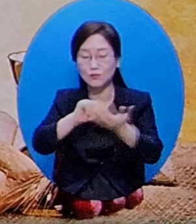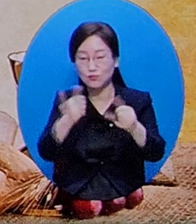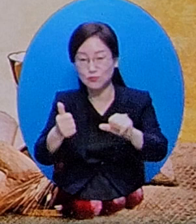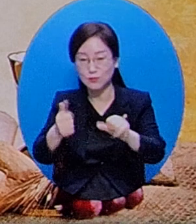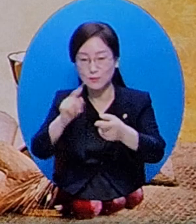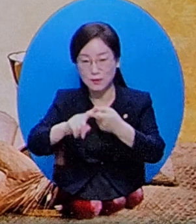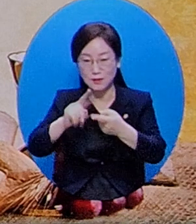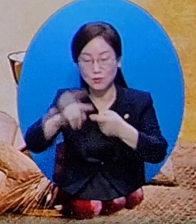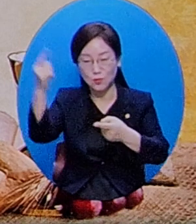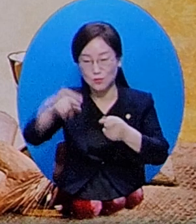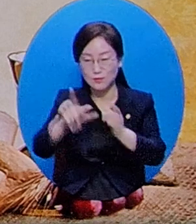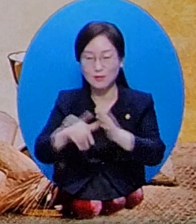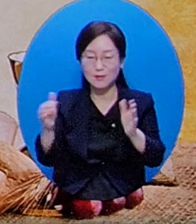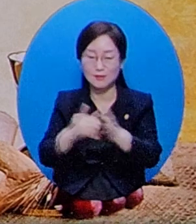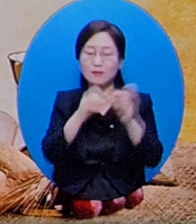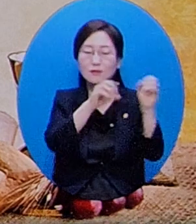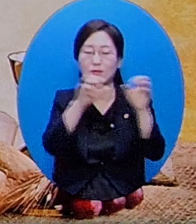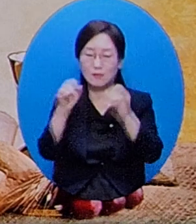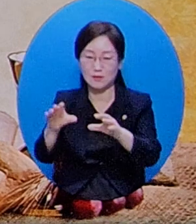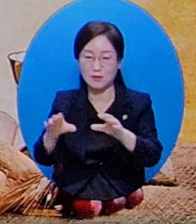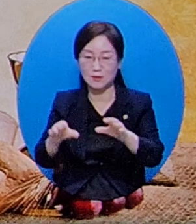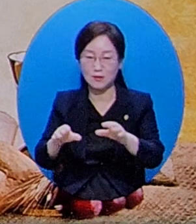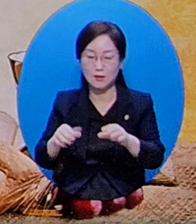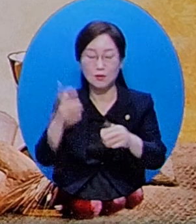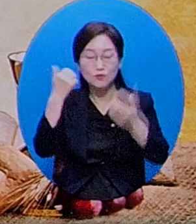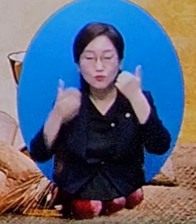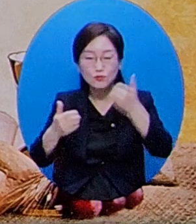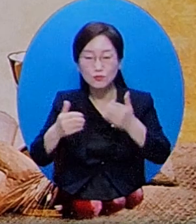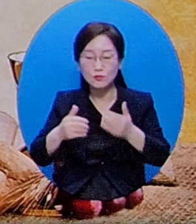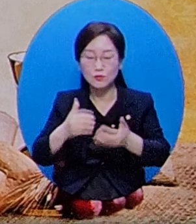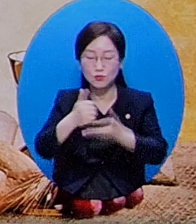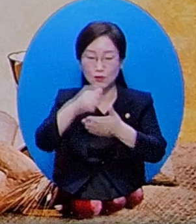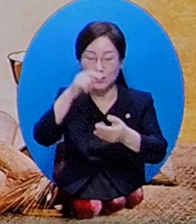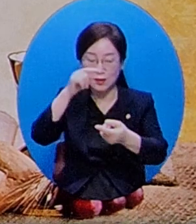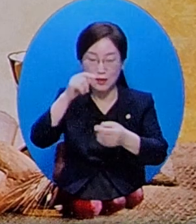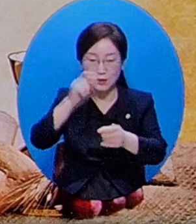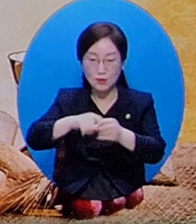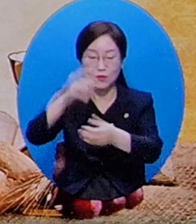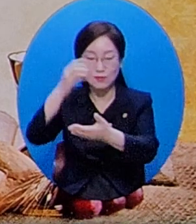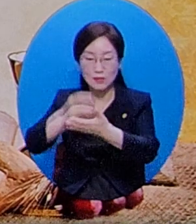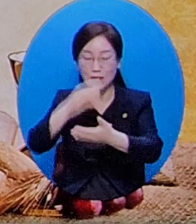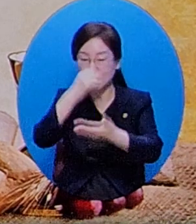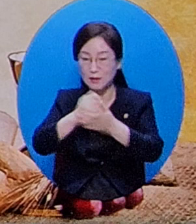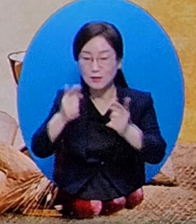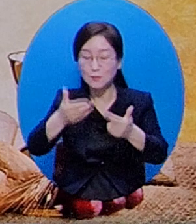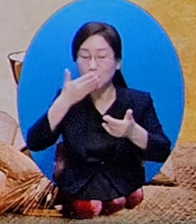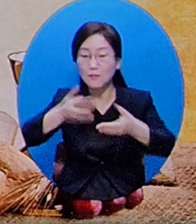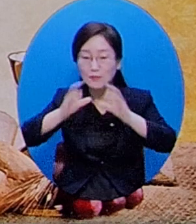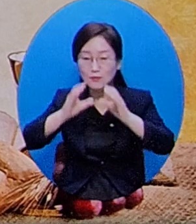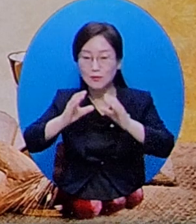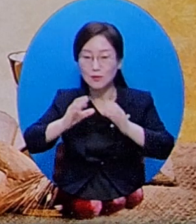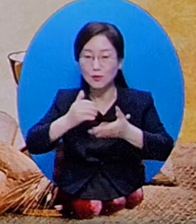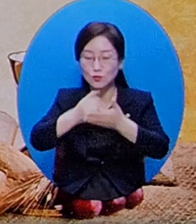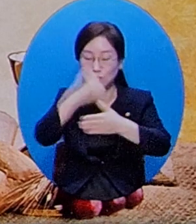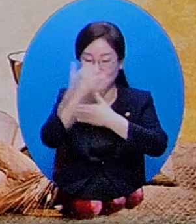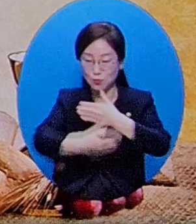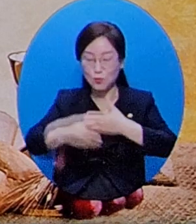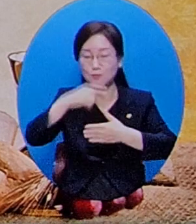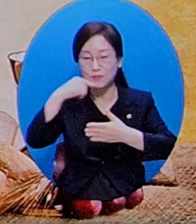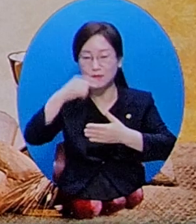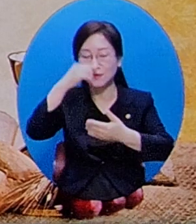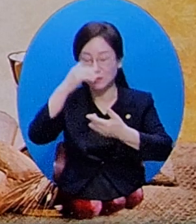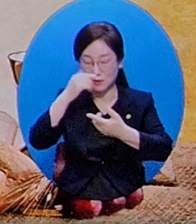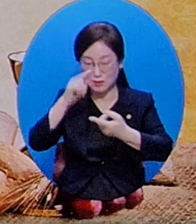그가 오실 때까지 전하는 것이니라. 그러므로 누구든지 주의 떡이나 잔을 합당하지 않게 먹고 마시는 자는 주의 몸과 피에 대하여 죄를 짓는